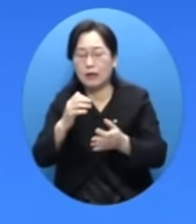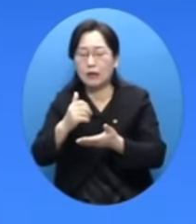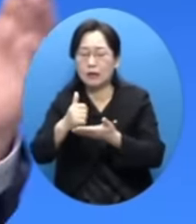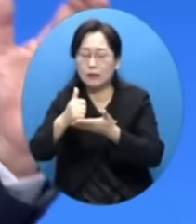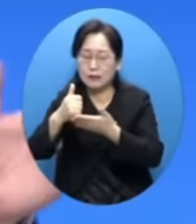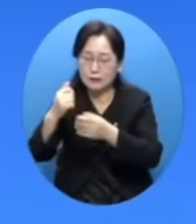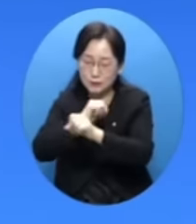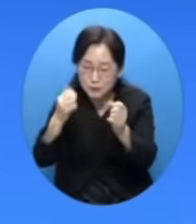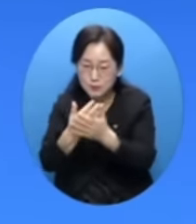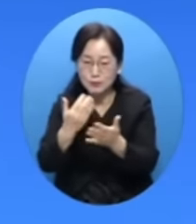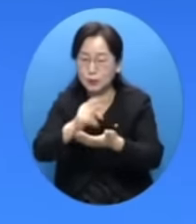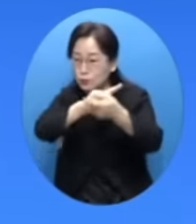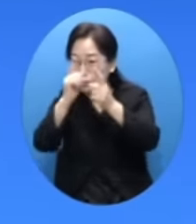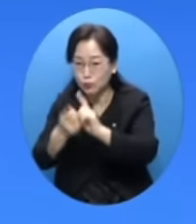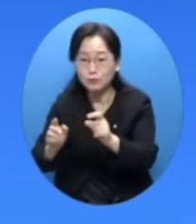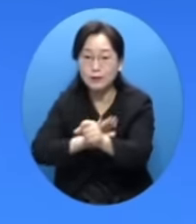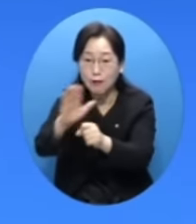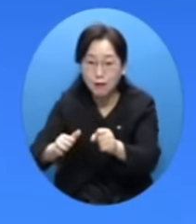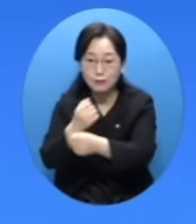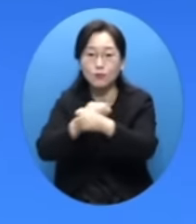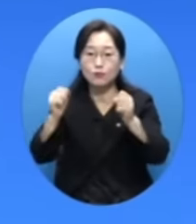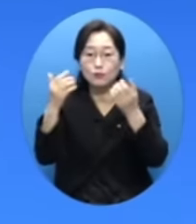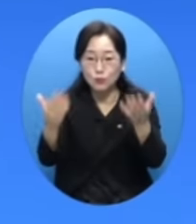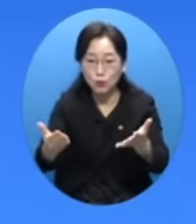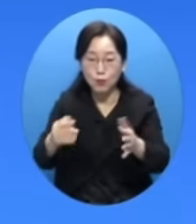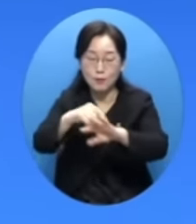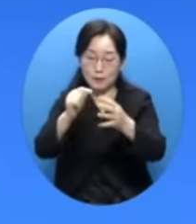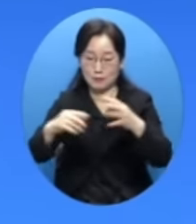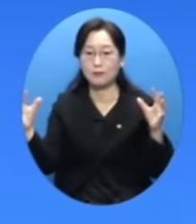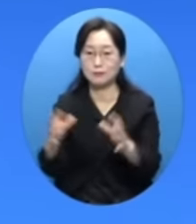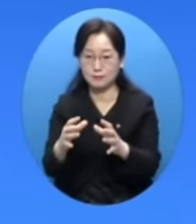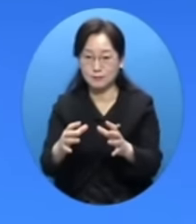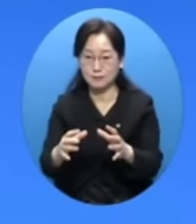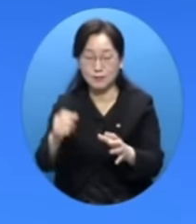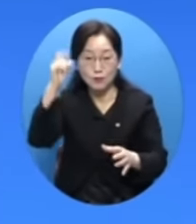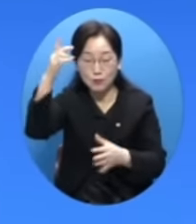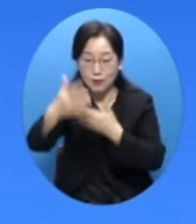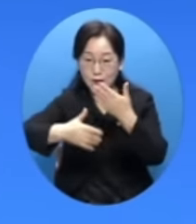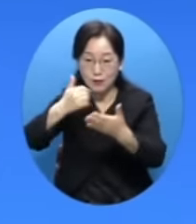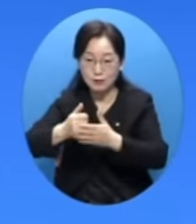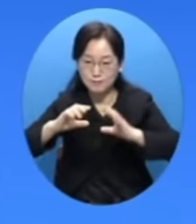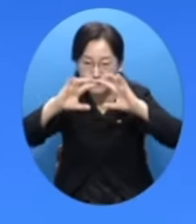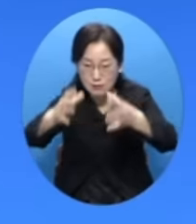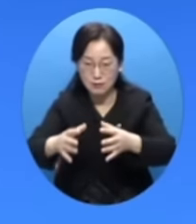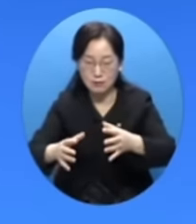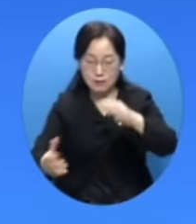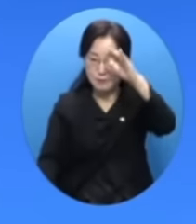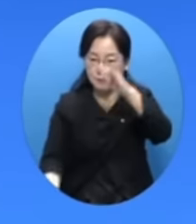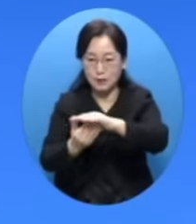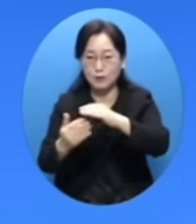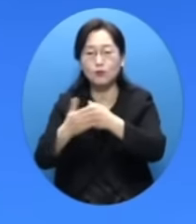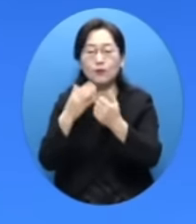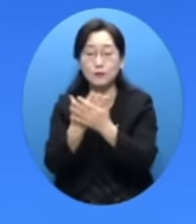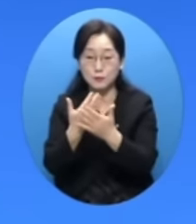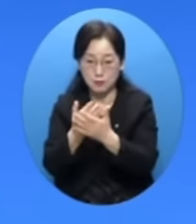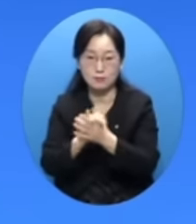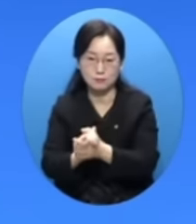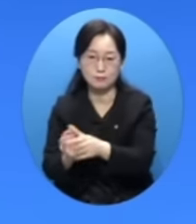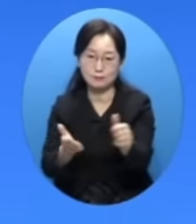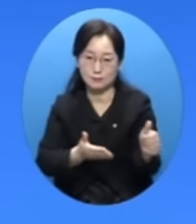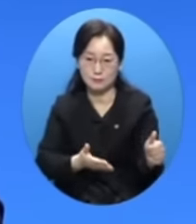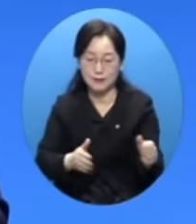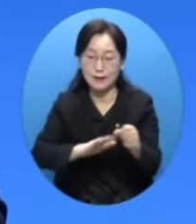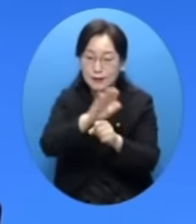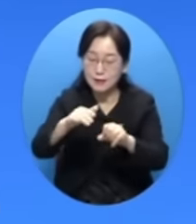우리 한민족끼리 서로 사랑하고 용서하고 힘을 합하여서 위대한 대한민국을 건설해 나갈 수 있게 하여 주시옵소서.